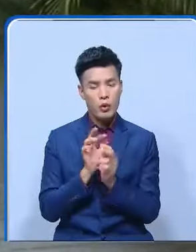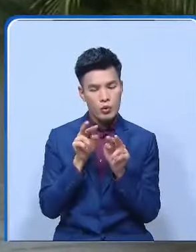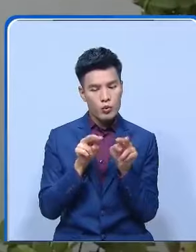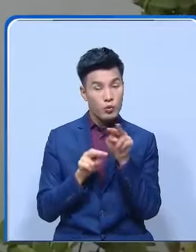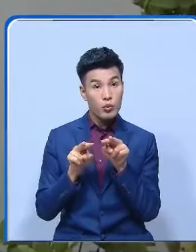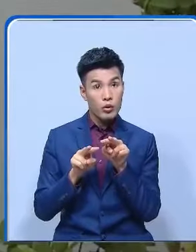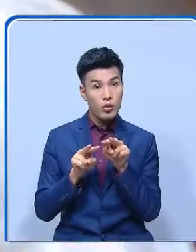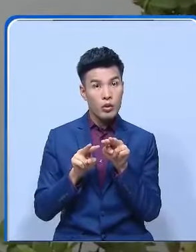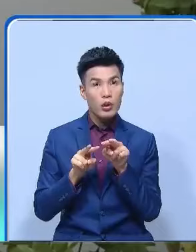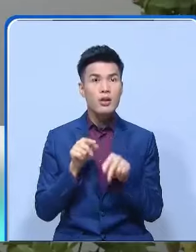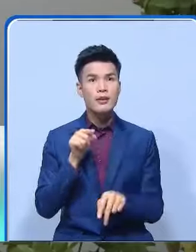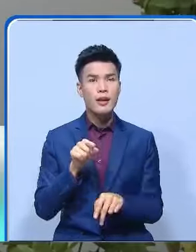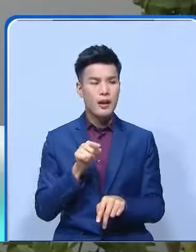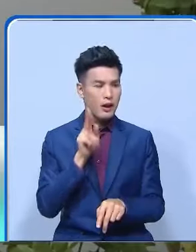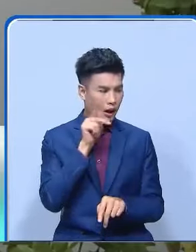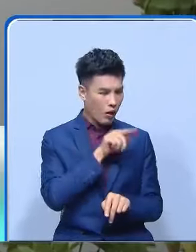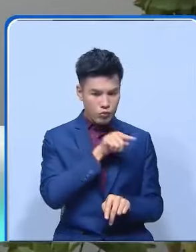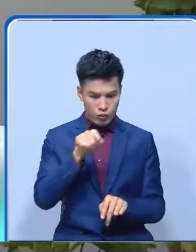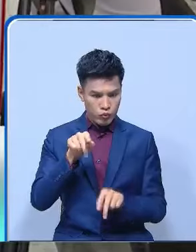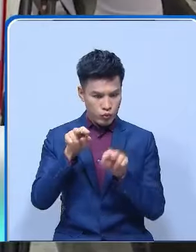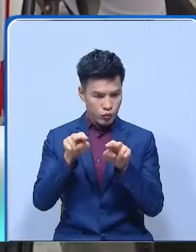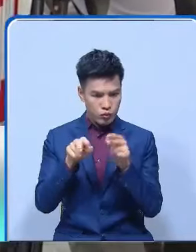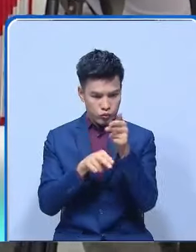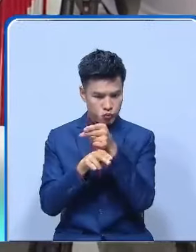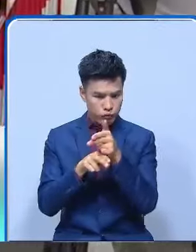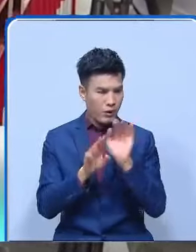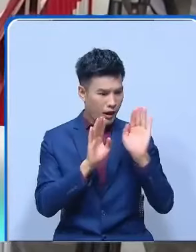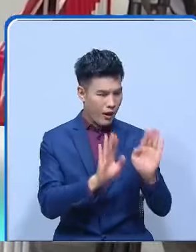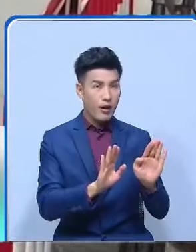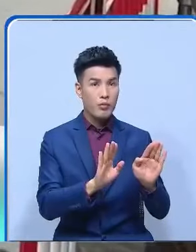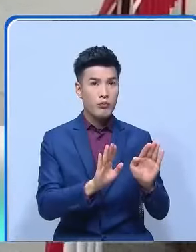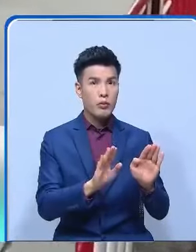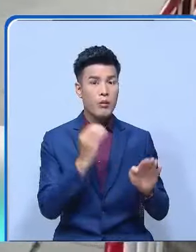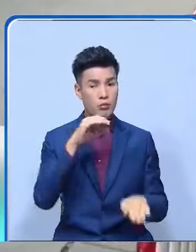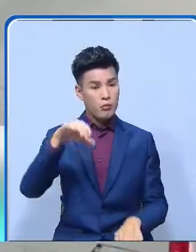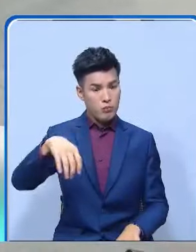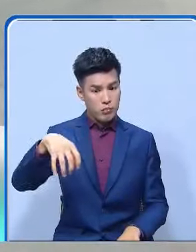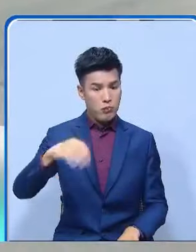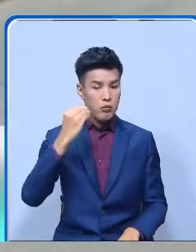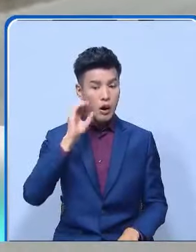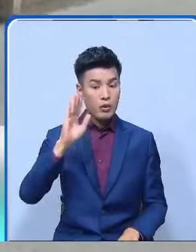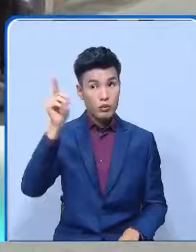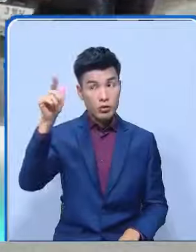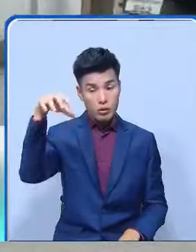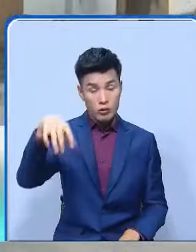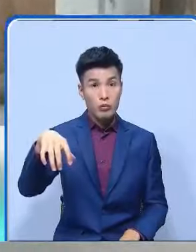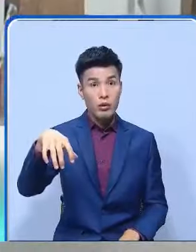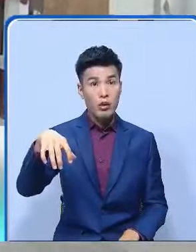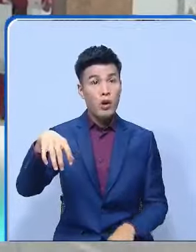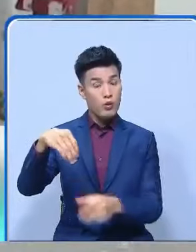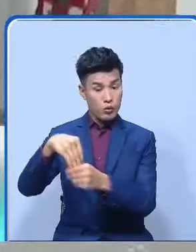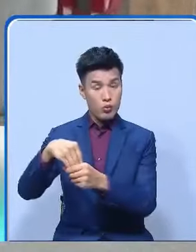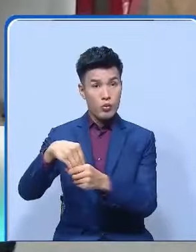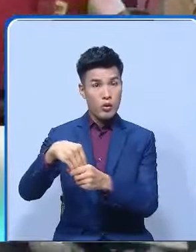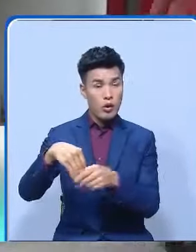บางพลัดสั่งห้ามสื่อมวลชนปักหลักทำข่าวอยู่หน้าบ้านจันทร์สองล่าในซอยจรัญสนิทวง71ที่นายทักษิณอาศัยอยู่คล้